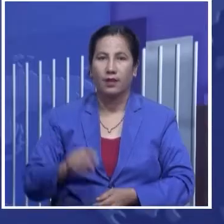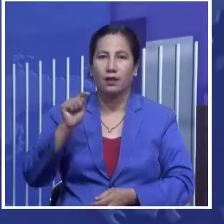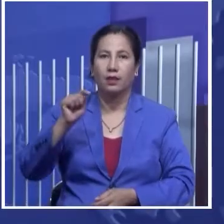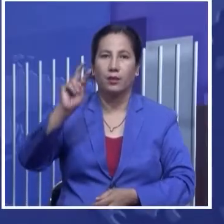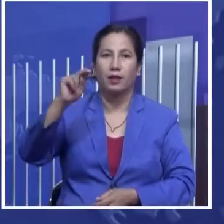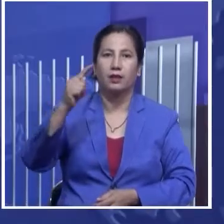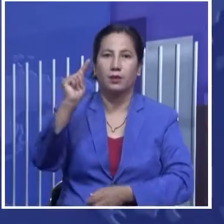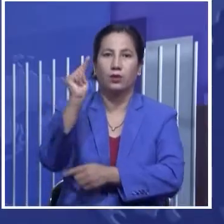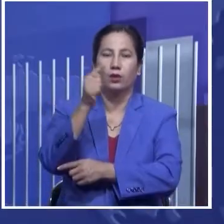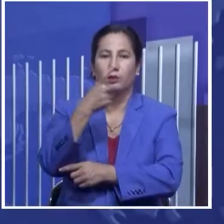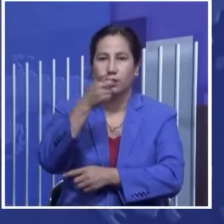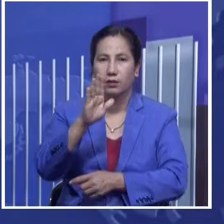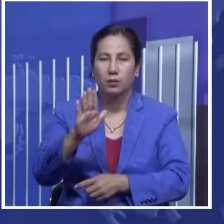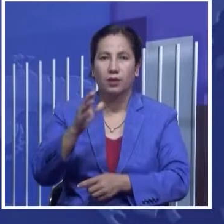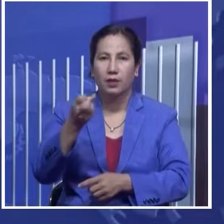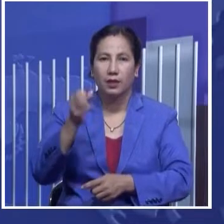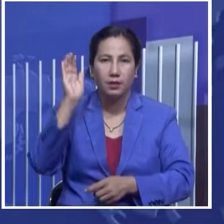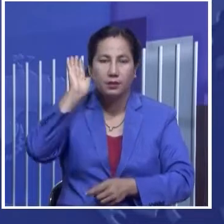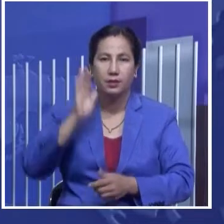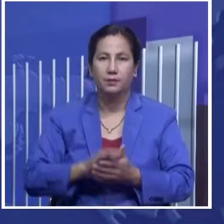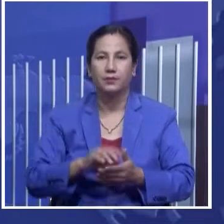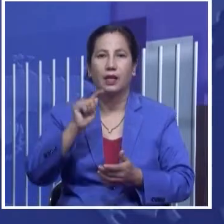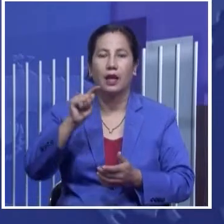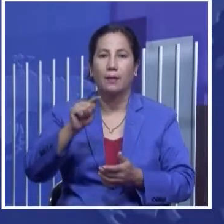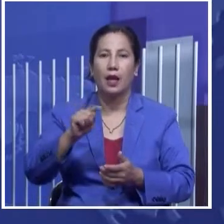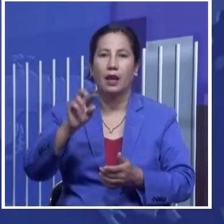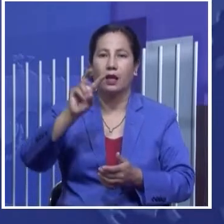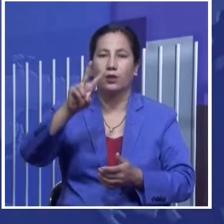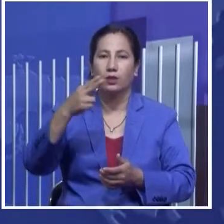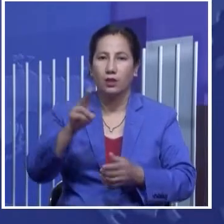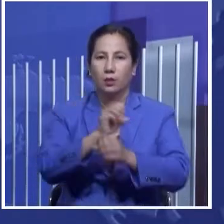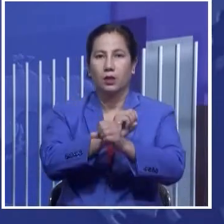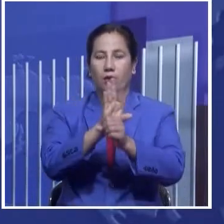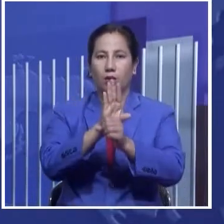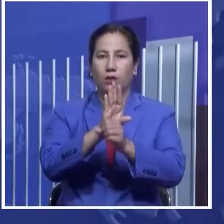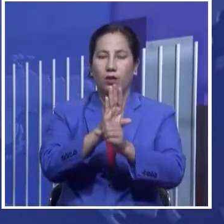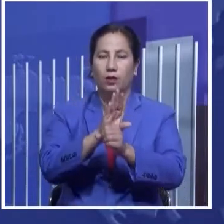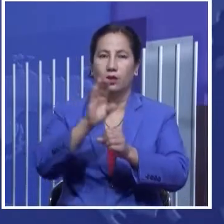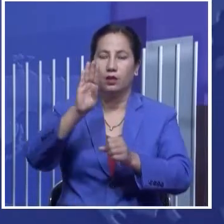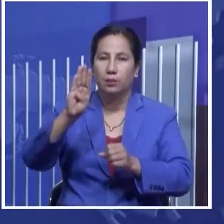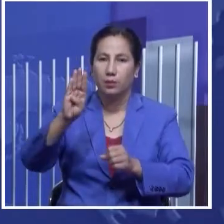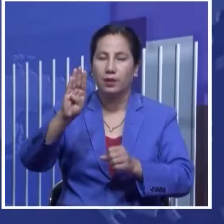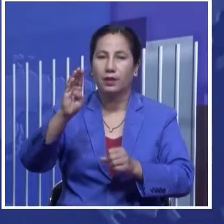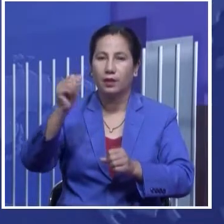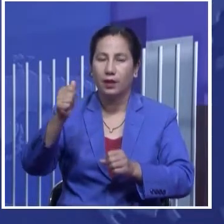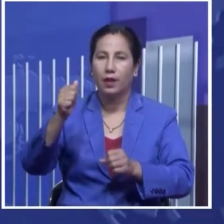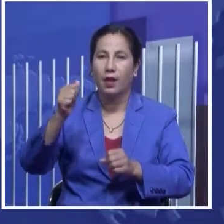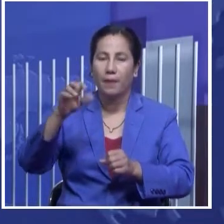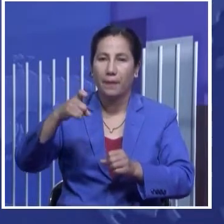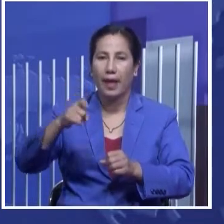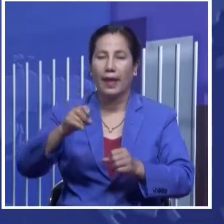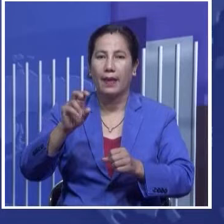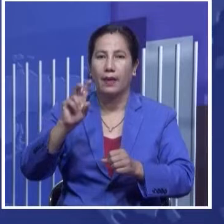तपाईं एनटीभी कोहलपुर हेर्दै हुनुहुन्छ। अब बाँकी समाचार। नेपालमा दुई जनामा कोरोना भाइरसको BA.5 सब